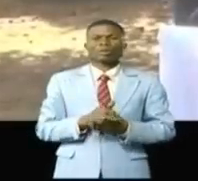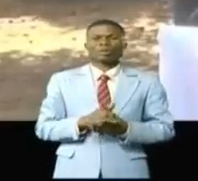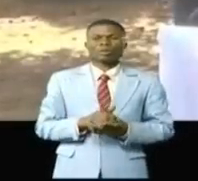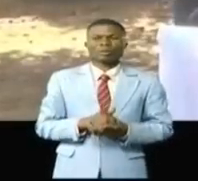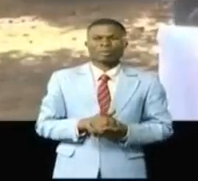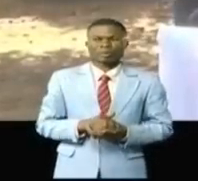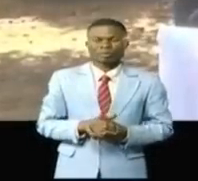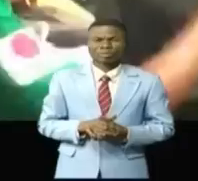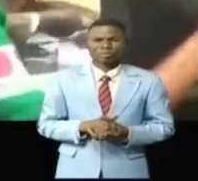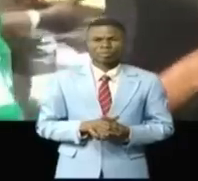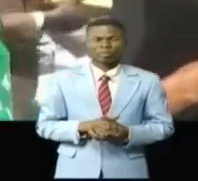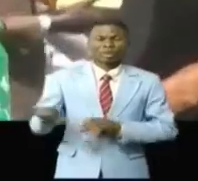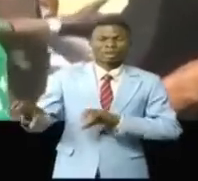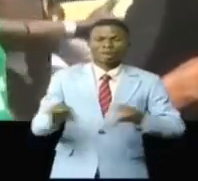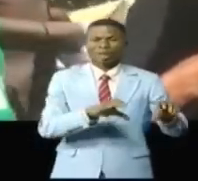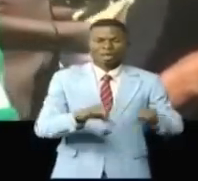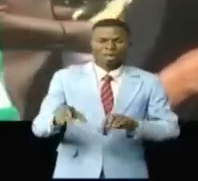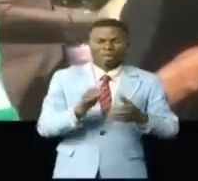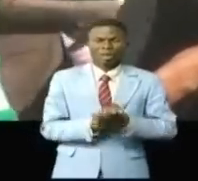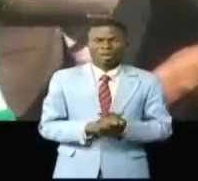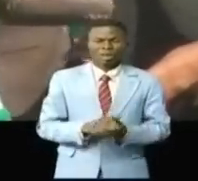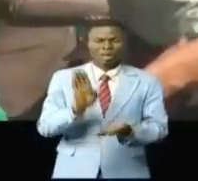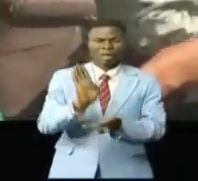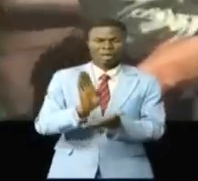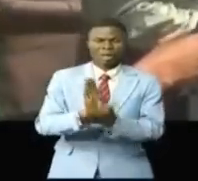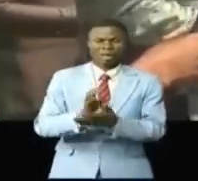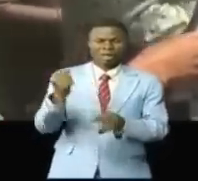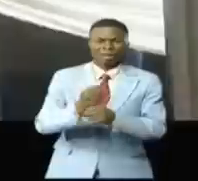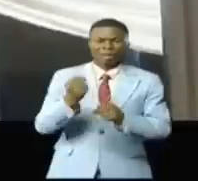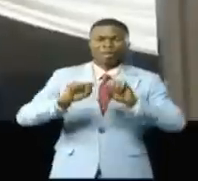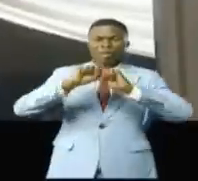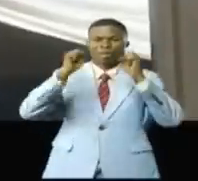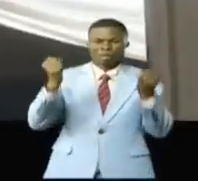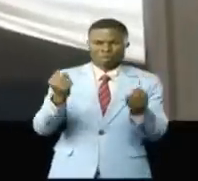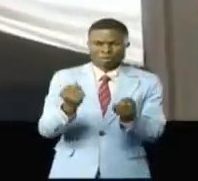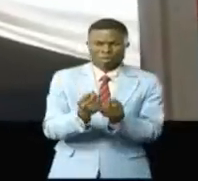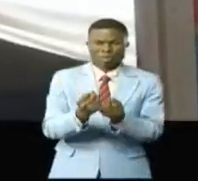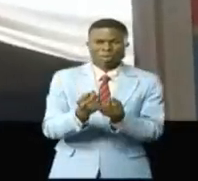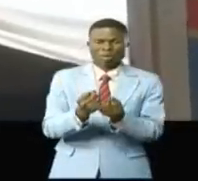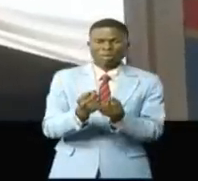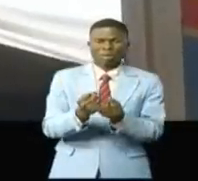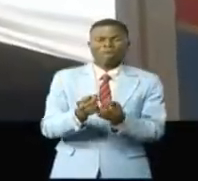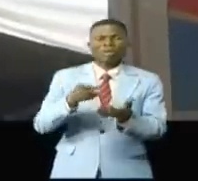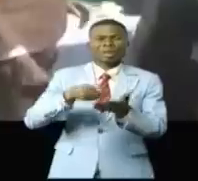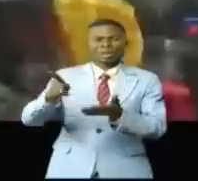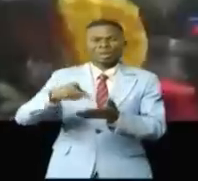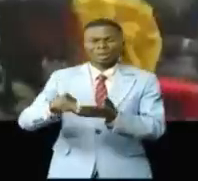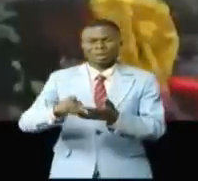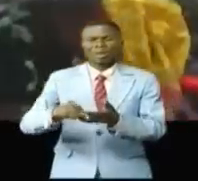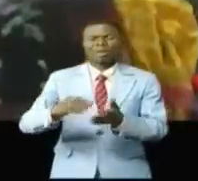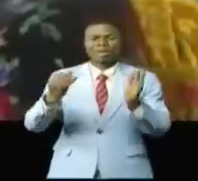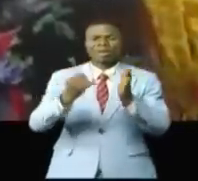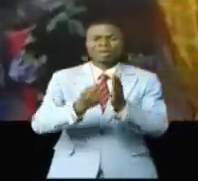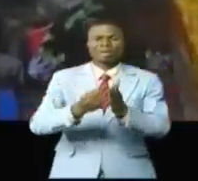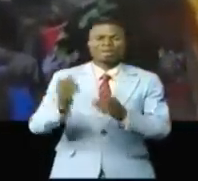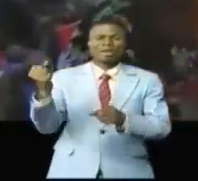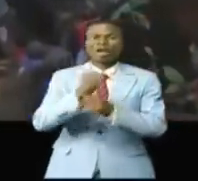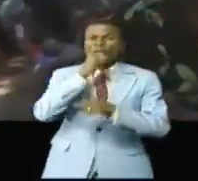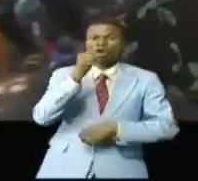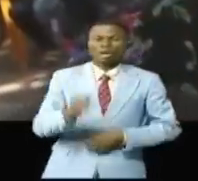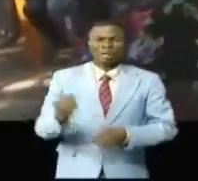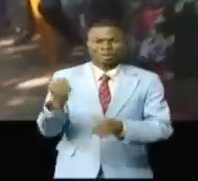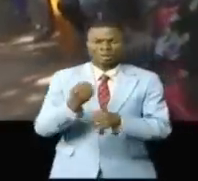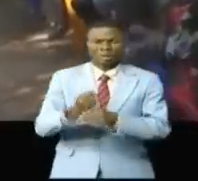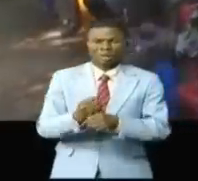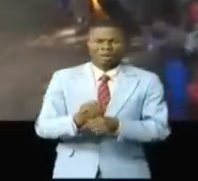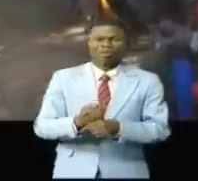ce samedi de l'activité de l'octroi des brevets de prestations sociales et paiement des pensions des 6 trimestres aux anciens travailleurs de la